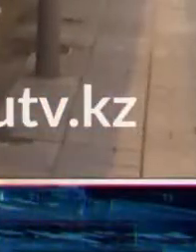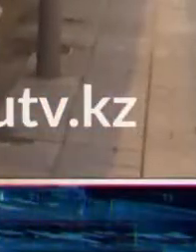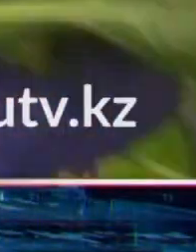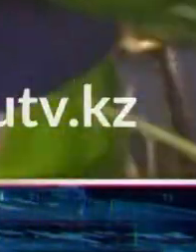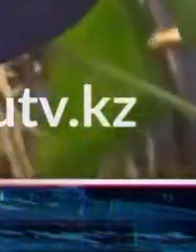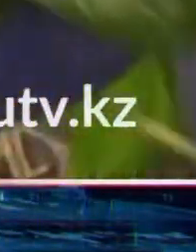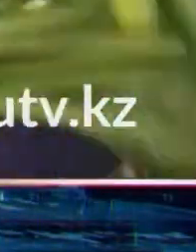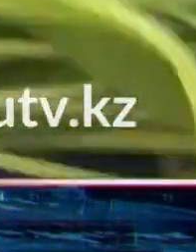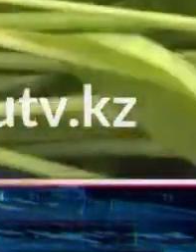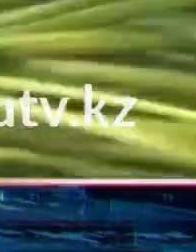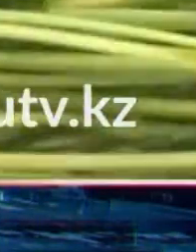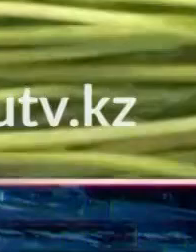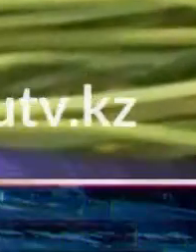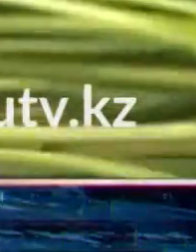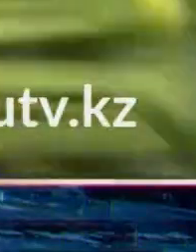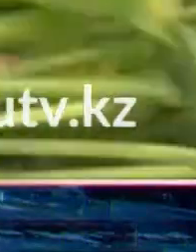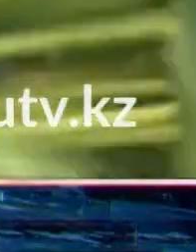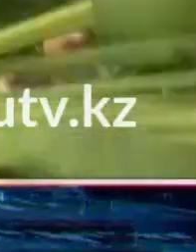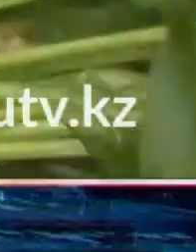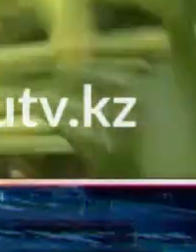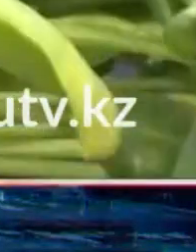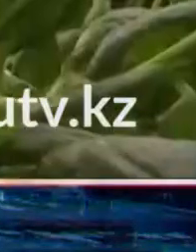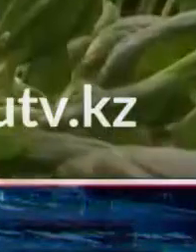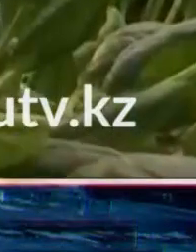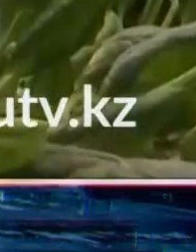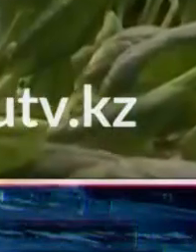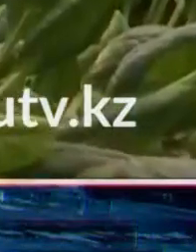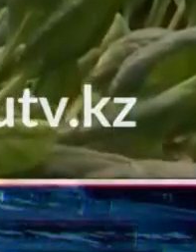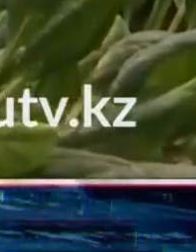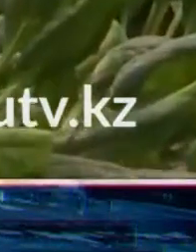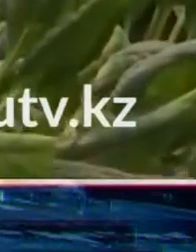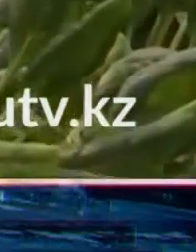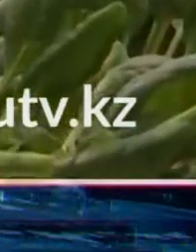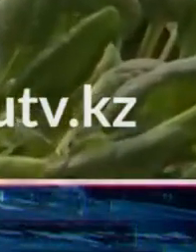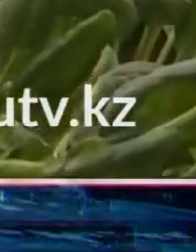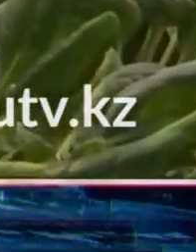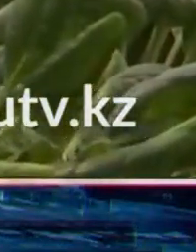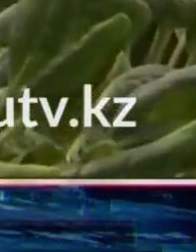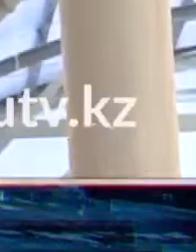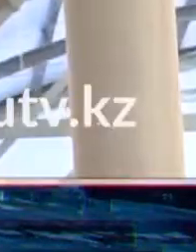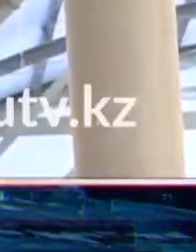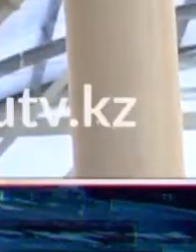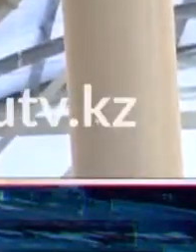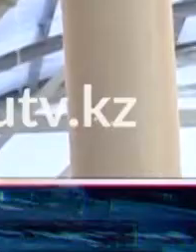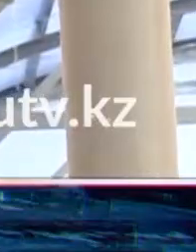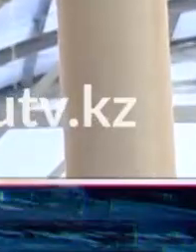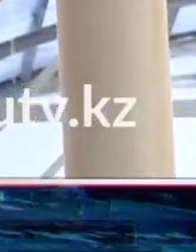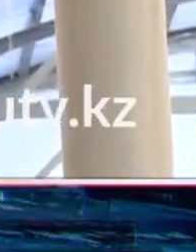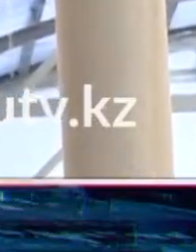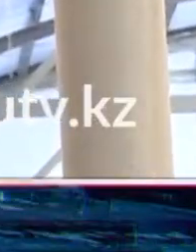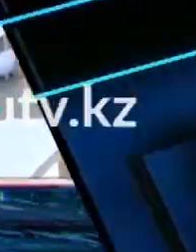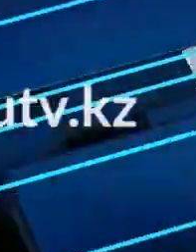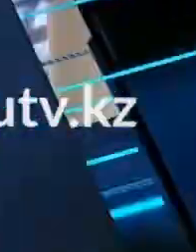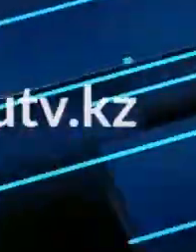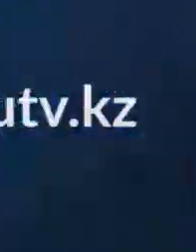Аптасына 8000 дана салат жапырағын өсіріп отыр. Талдықорғандағы жасыл желек өсіретін жалғыз жылыжай жаңа жылдан аумағын